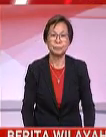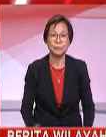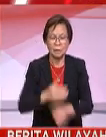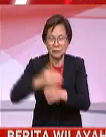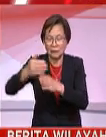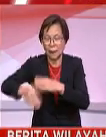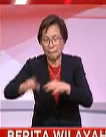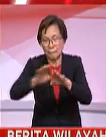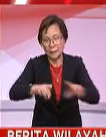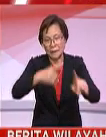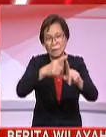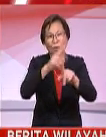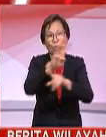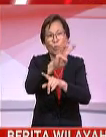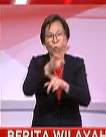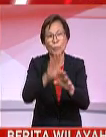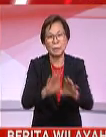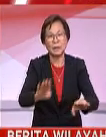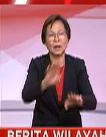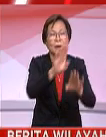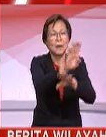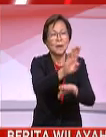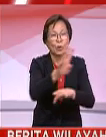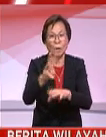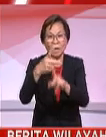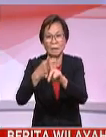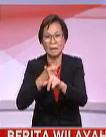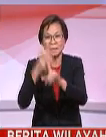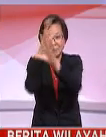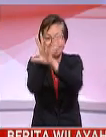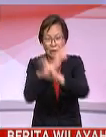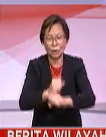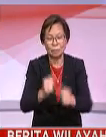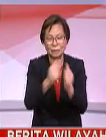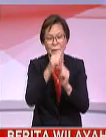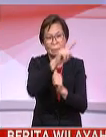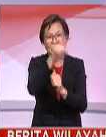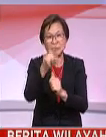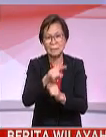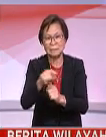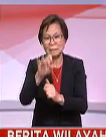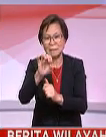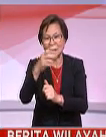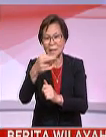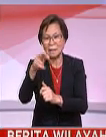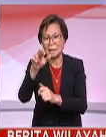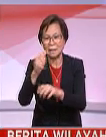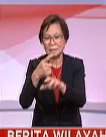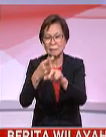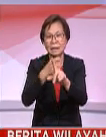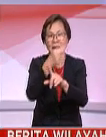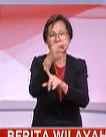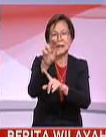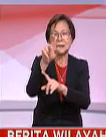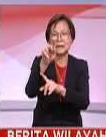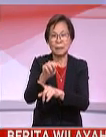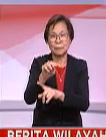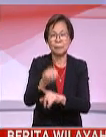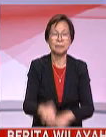Sekian dahulu perkembangan berita wilayah dari Sarawak. Kita bersama Zehra di Angkasa Puri. Silakan. Fazril, terima